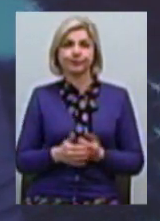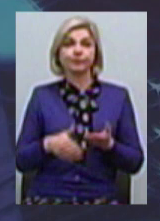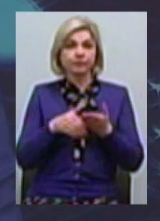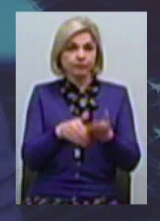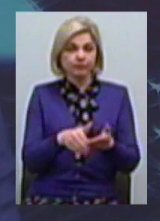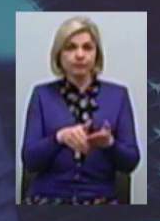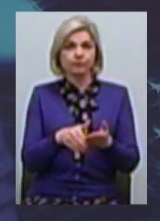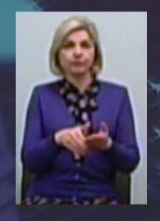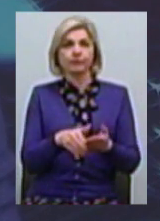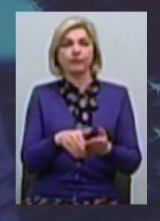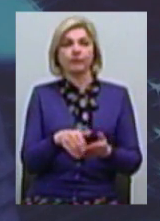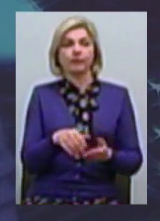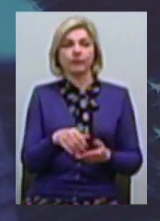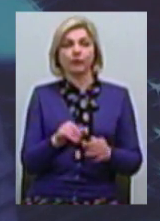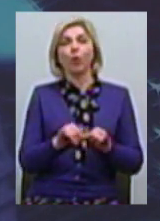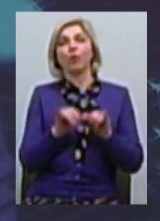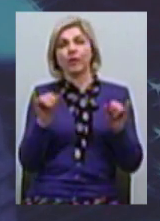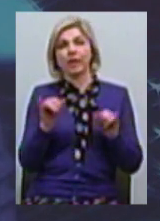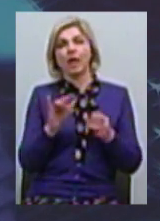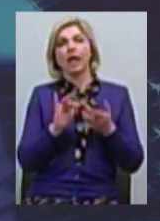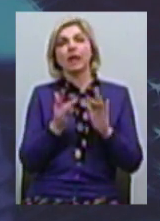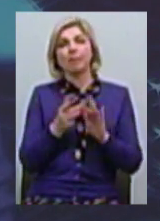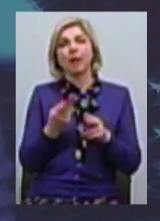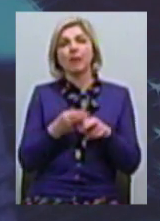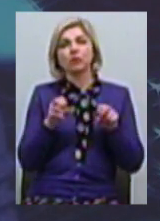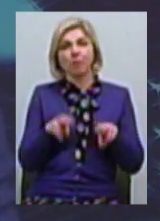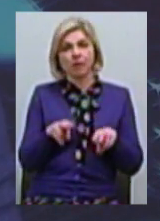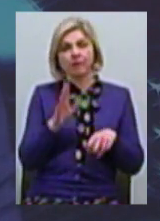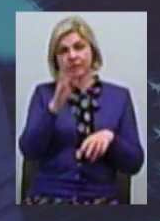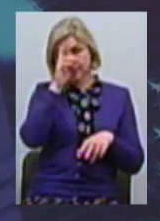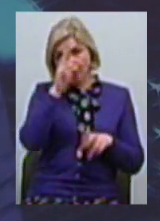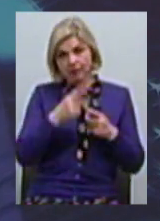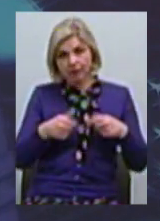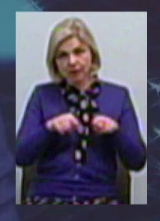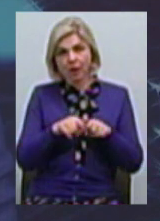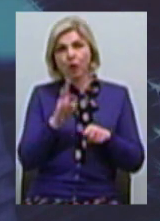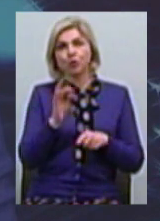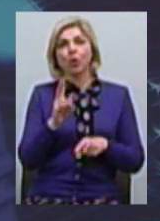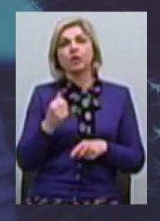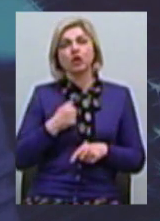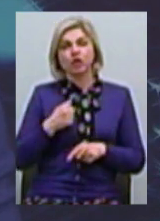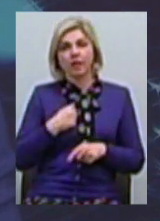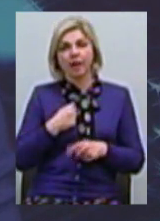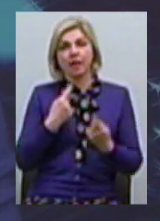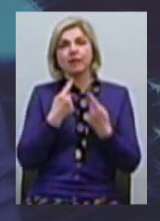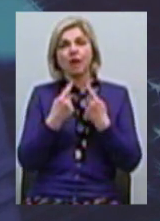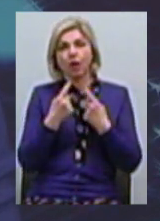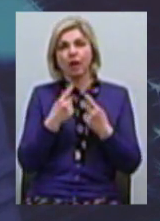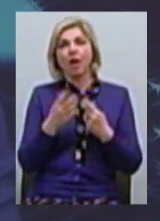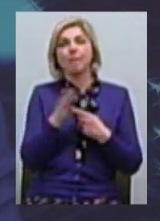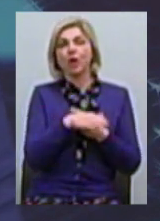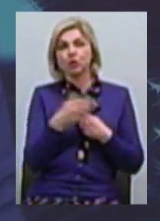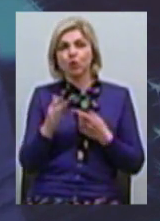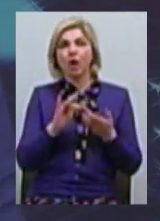помочь повысить уровень кибербезопасности в стране. Но, к сожалению, диалога между IT-компаниями